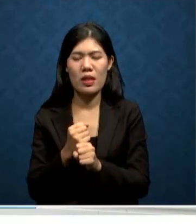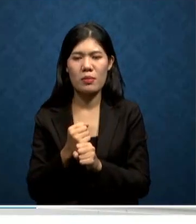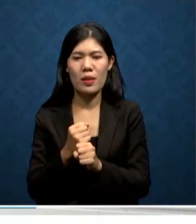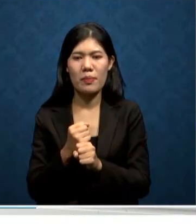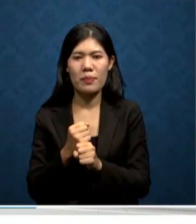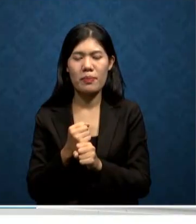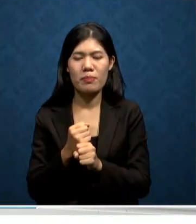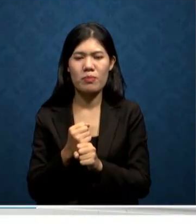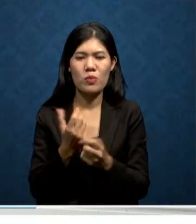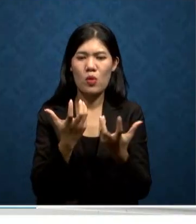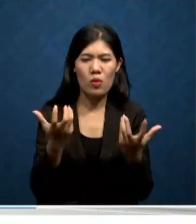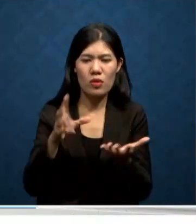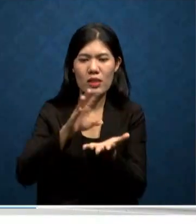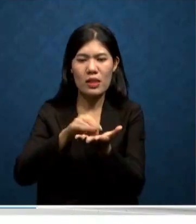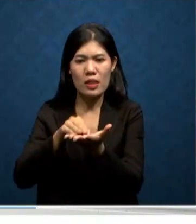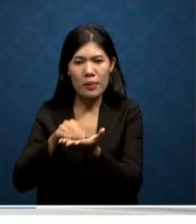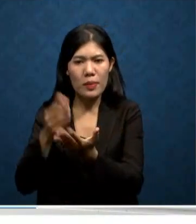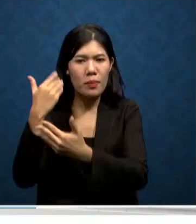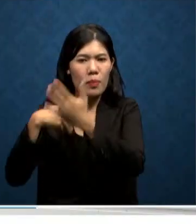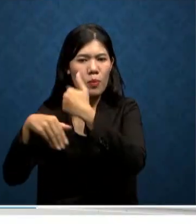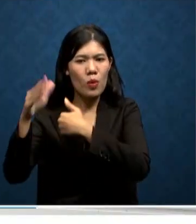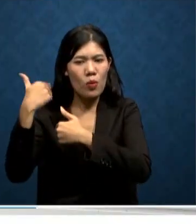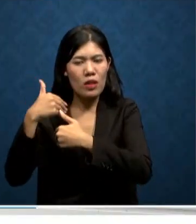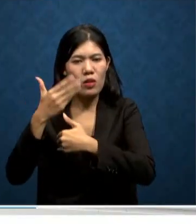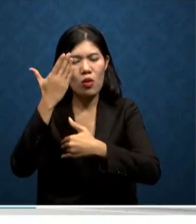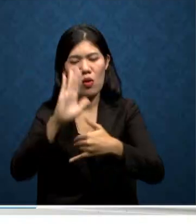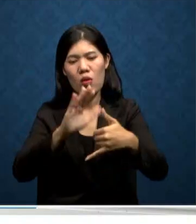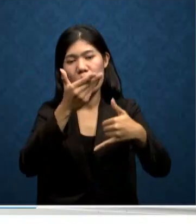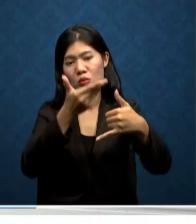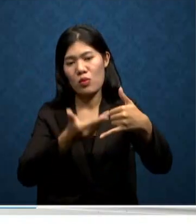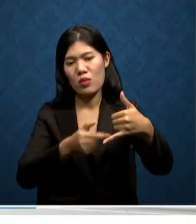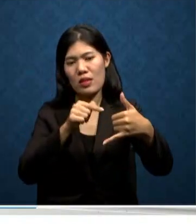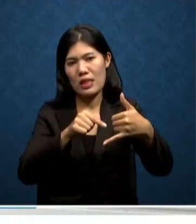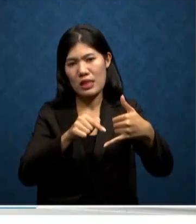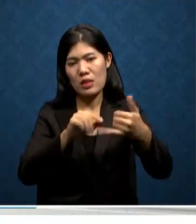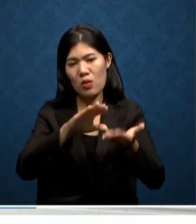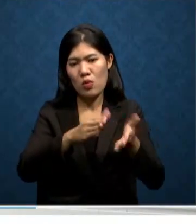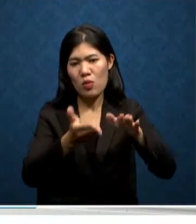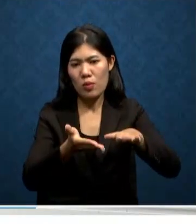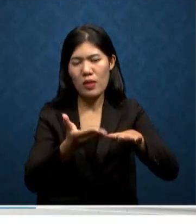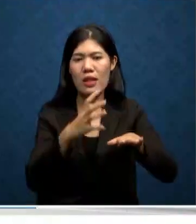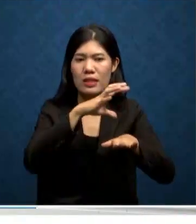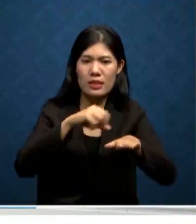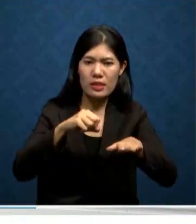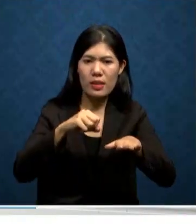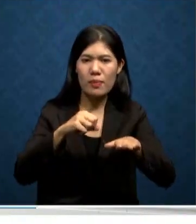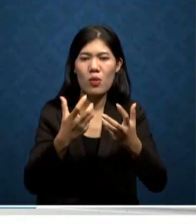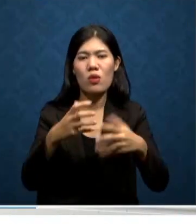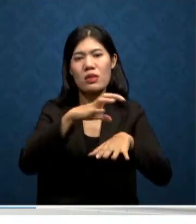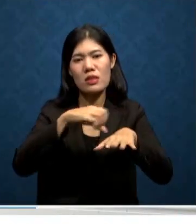ว่าคนนี้มีฐานะเป็นบุคคลล้อมลายมีการเชื่อมโยงข้อมูลกับ